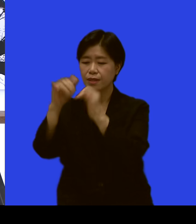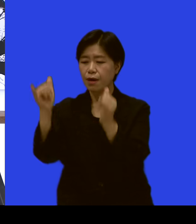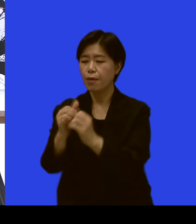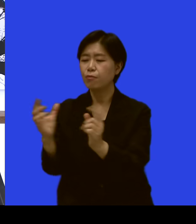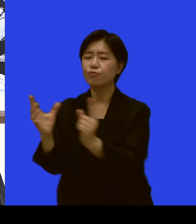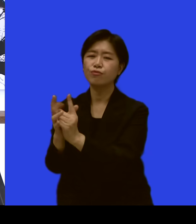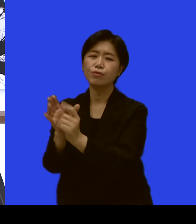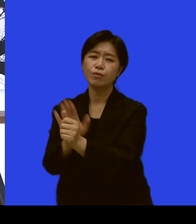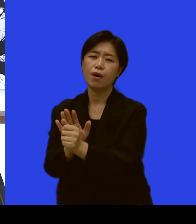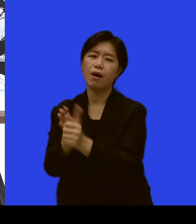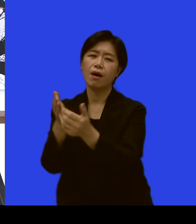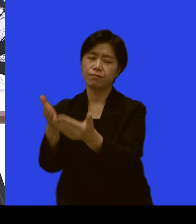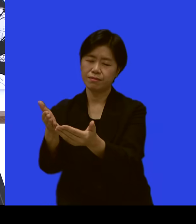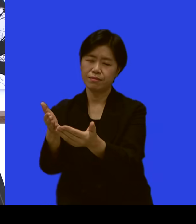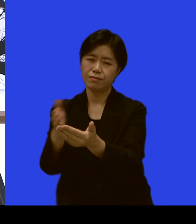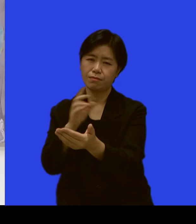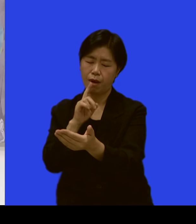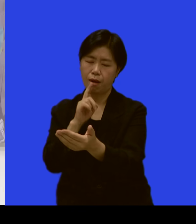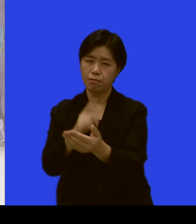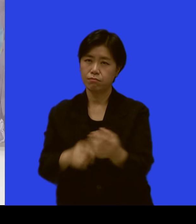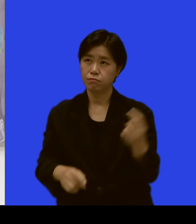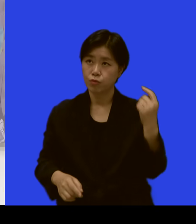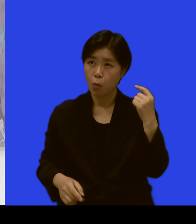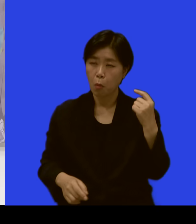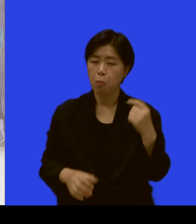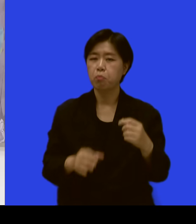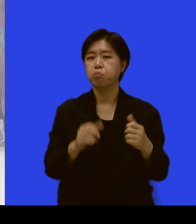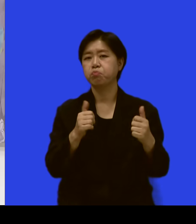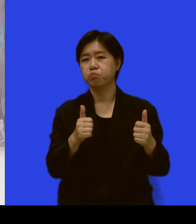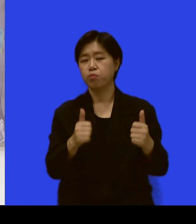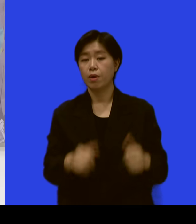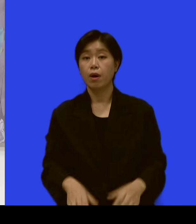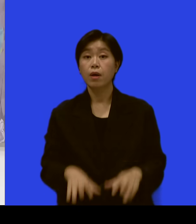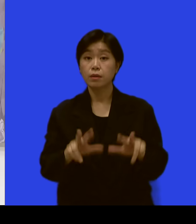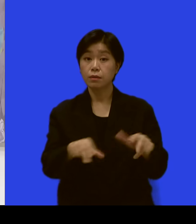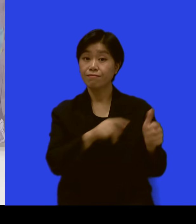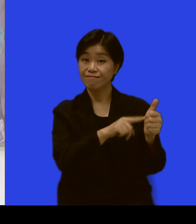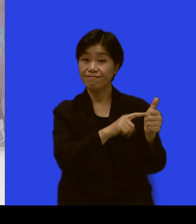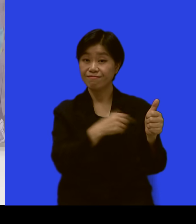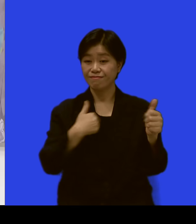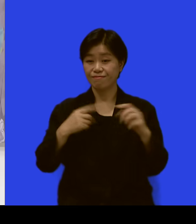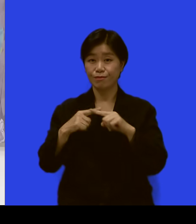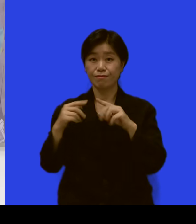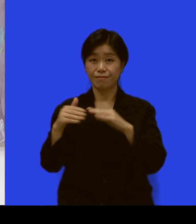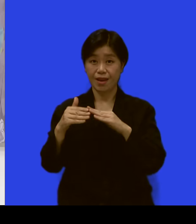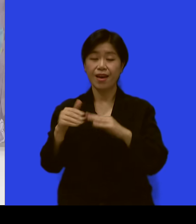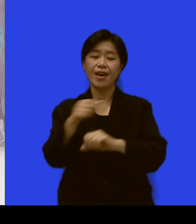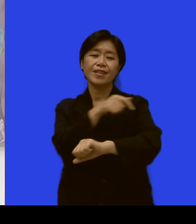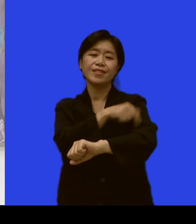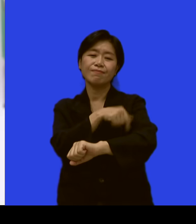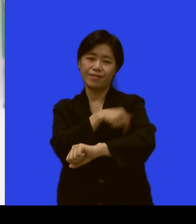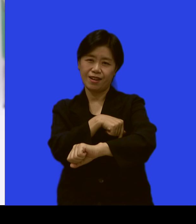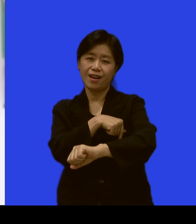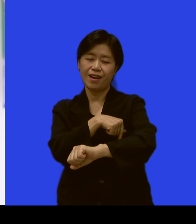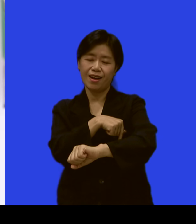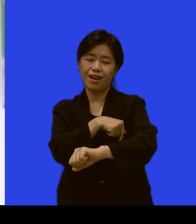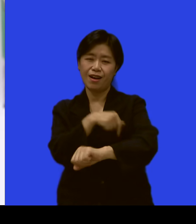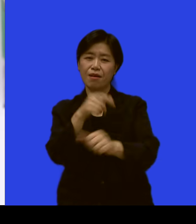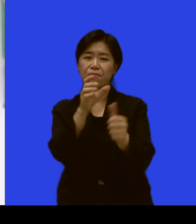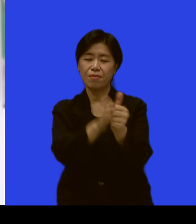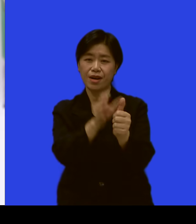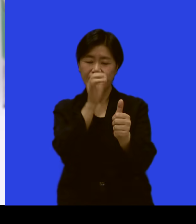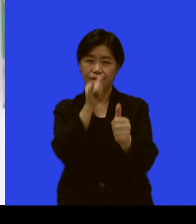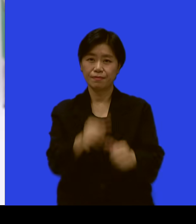한번 해보자. 예. 사역이네 네, 진짜. 그래서 저희 교회 또 집사님이시기도 하고 그 그래요? 형님이 네, 지금은 이제 집사님이 되셨고. 그래도